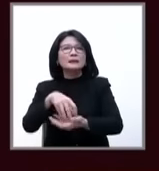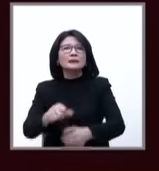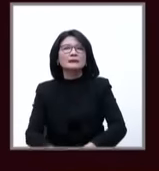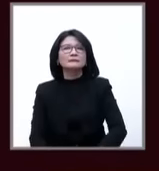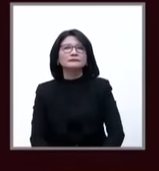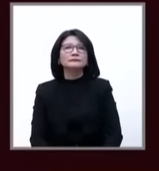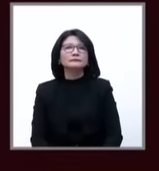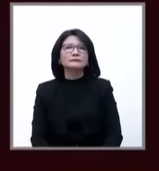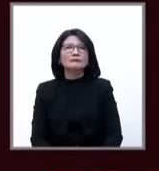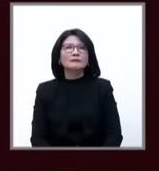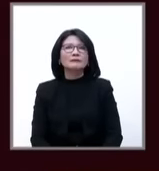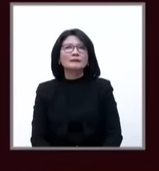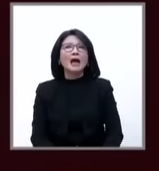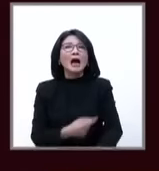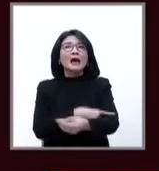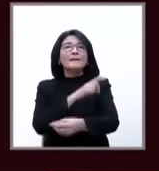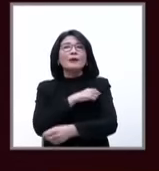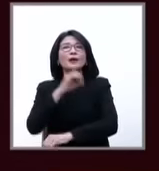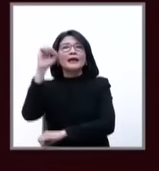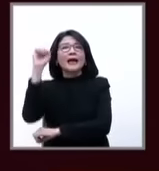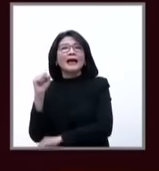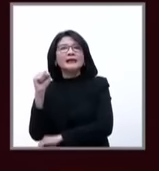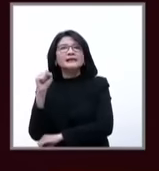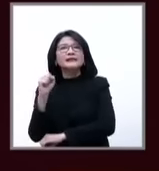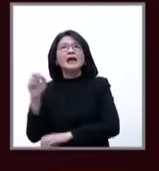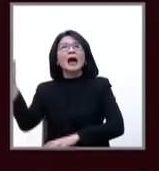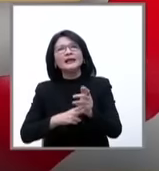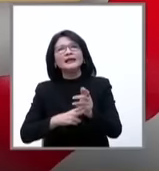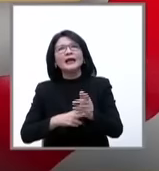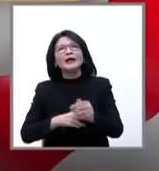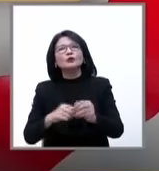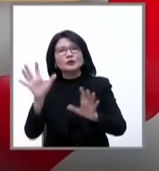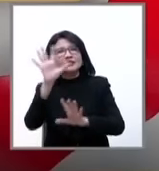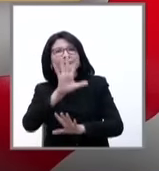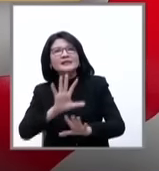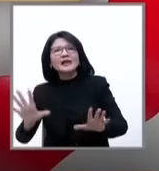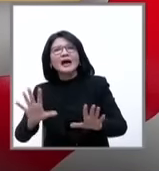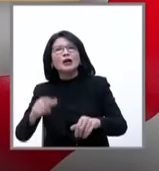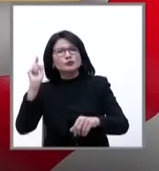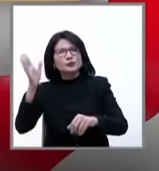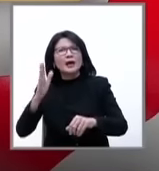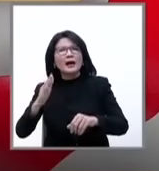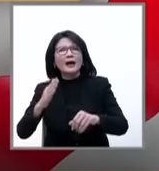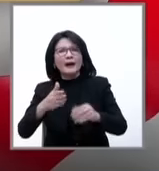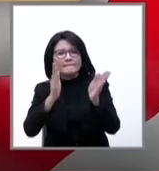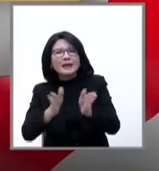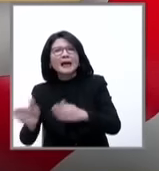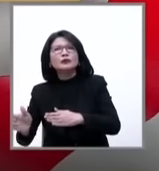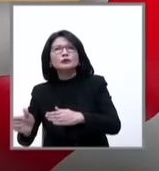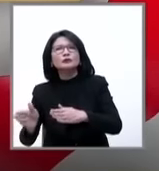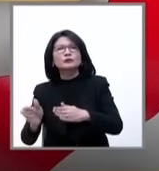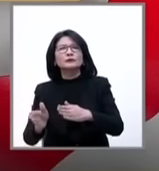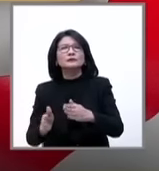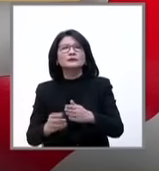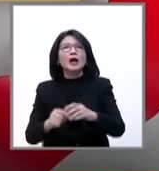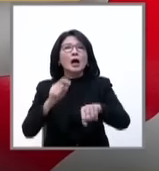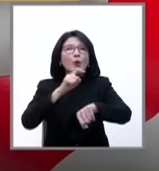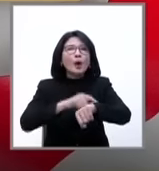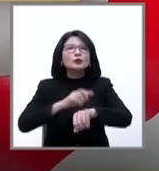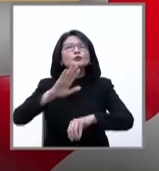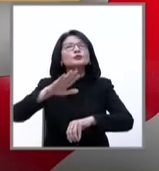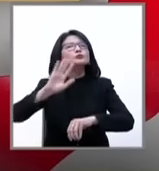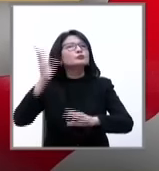berupa terang benderangnya, baik, kesabaran, kesantunan, ketenangan, kedalaman ilmu pengetahuan.